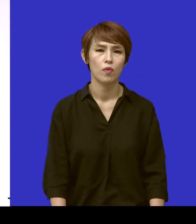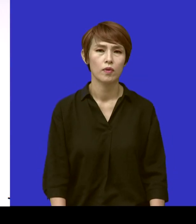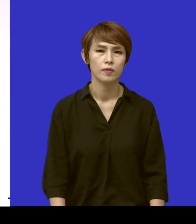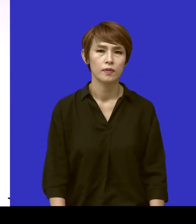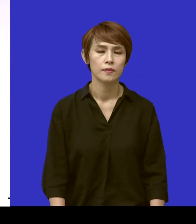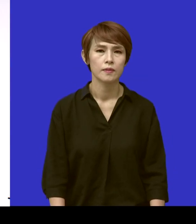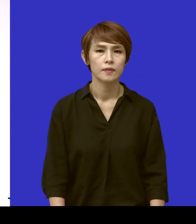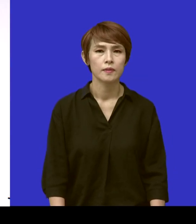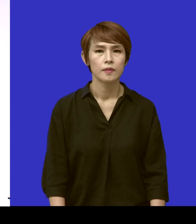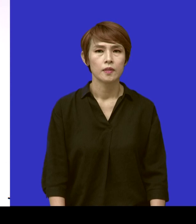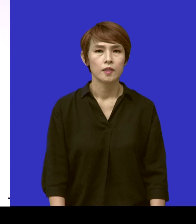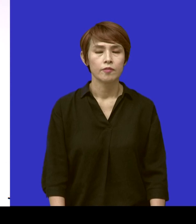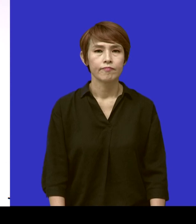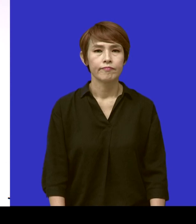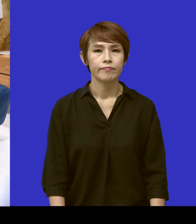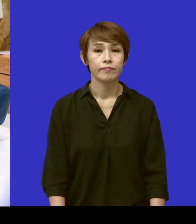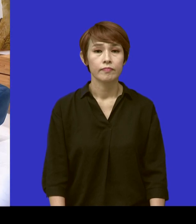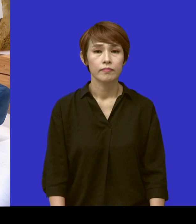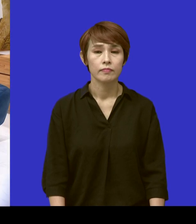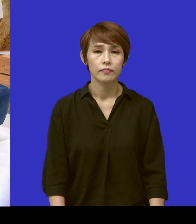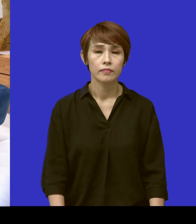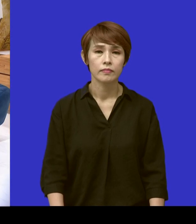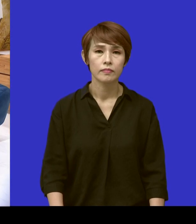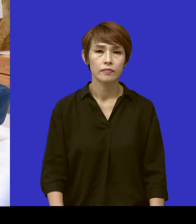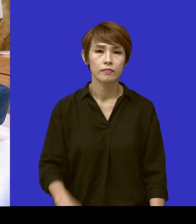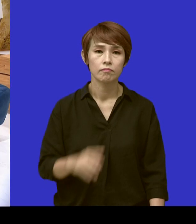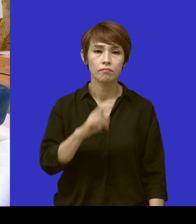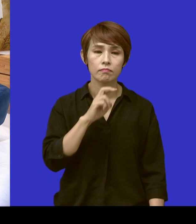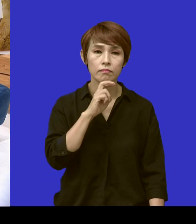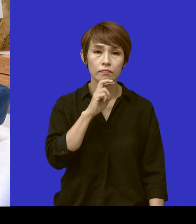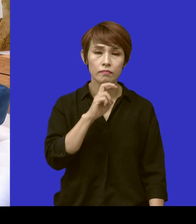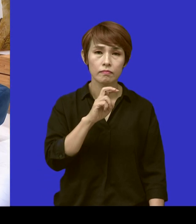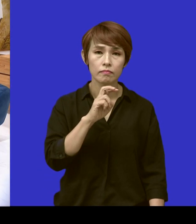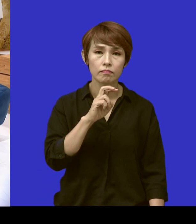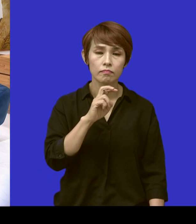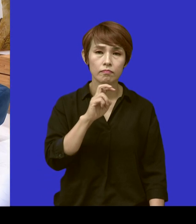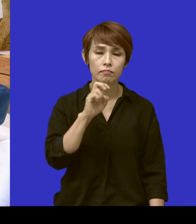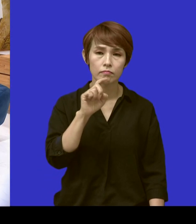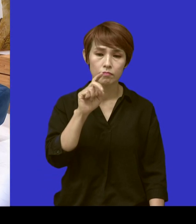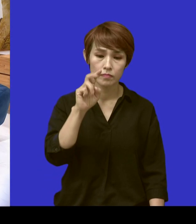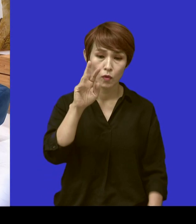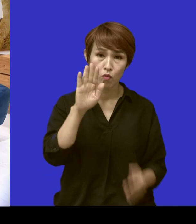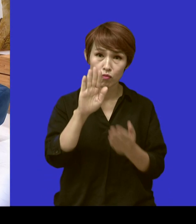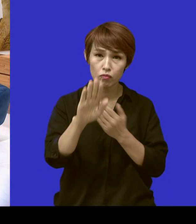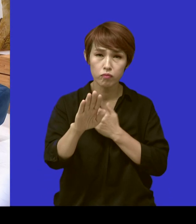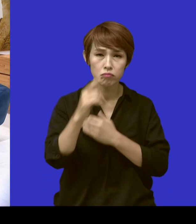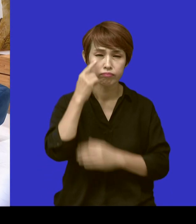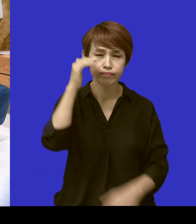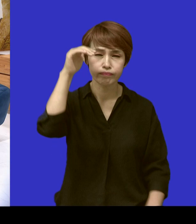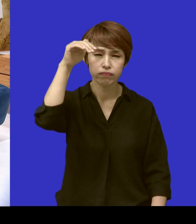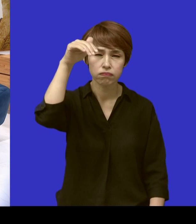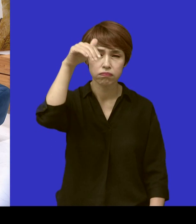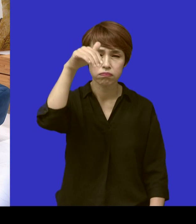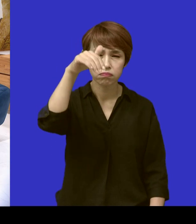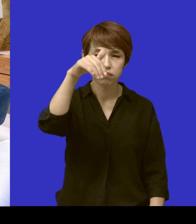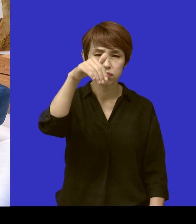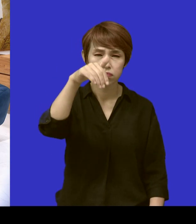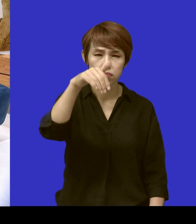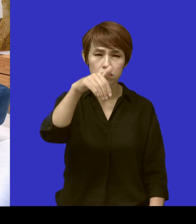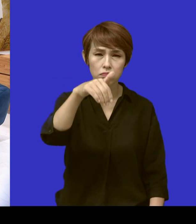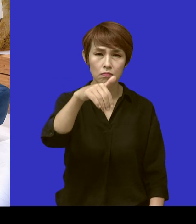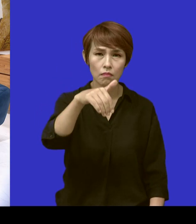네, 맞습니다. 네. 20대 이후에 시력을 잃었기 때문에 내가 점점 시력을 잃어가고 있을 그